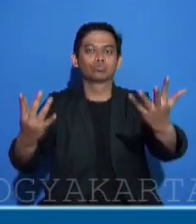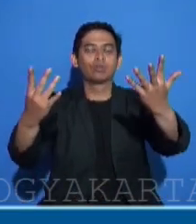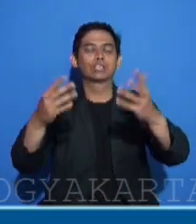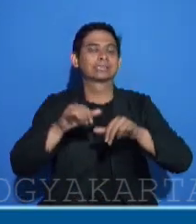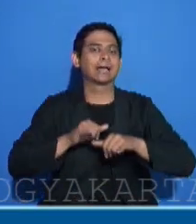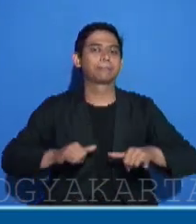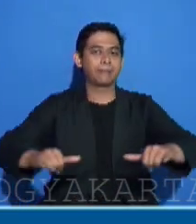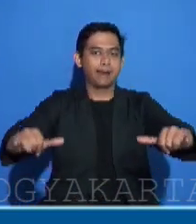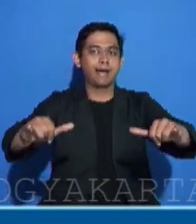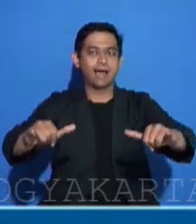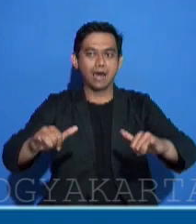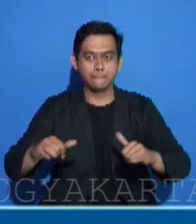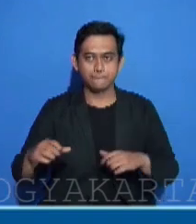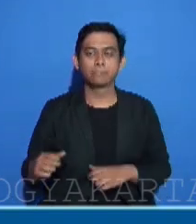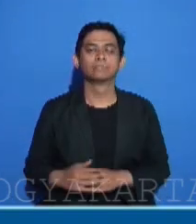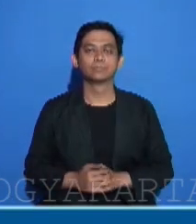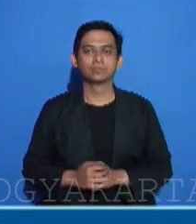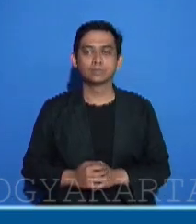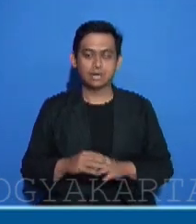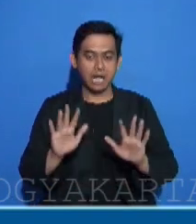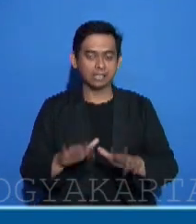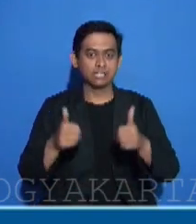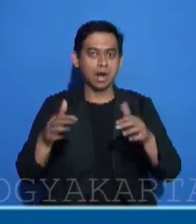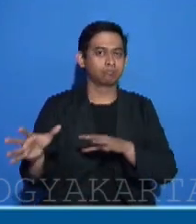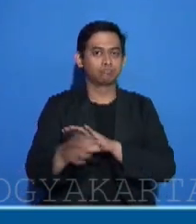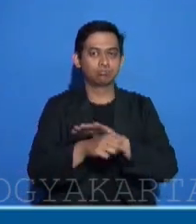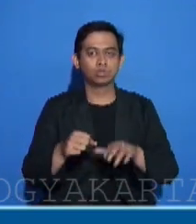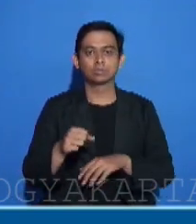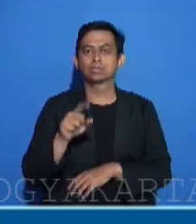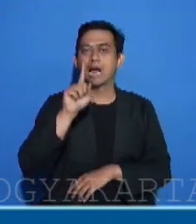unsurangi Asil panen saben